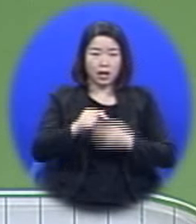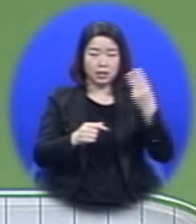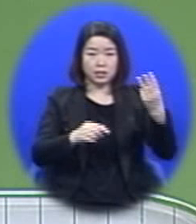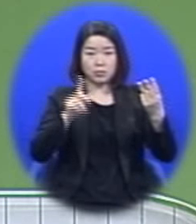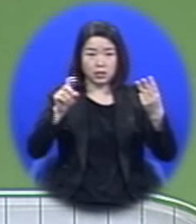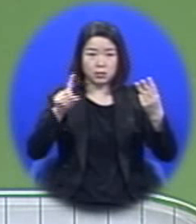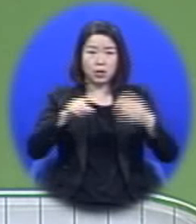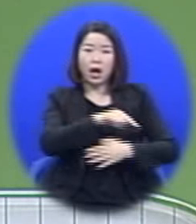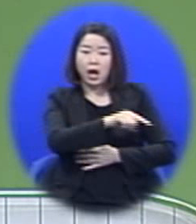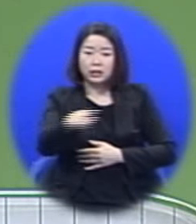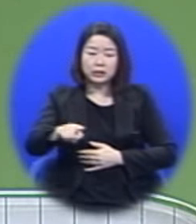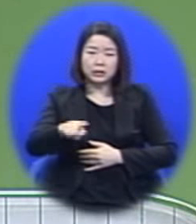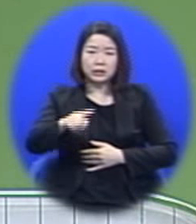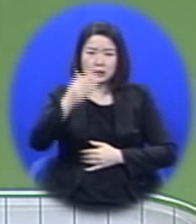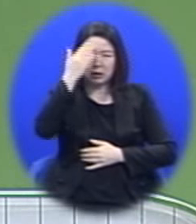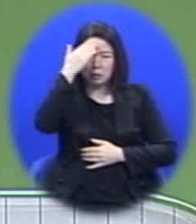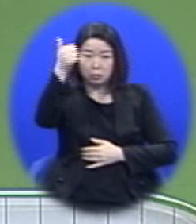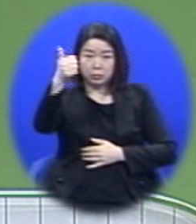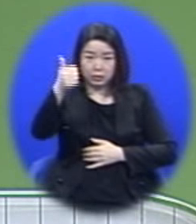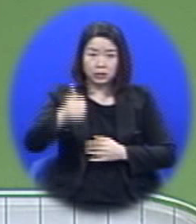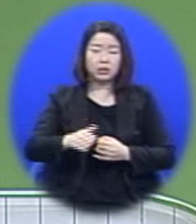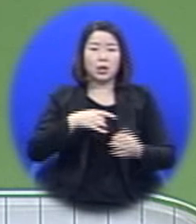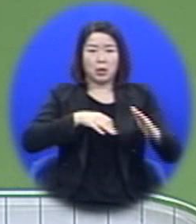우두머리들은 뇌물을 위하여 재판하며.